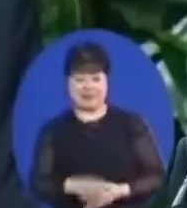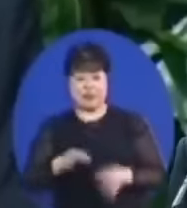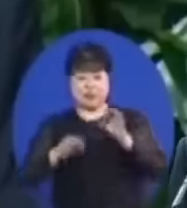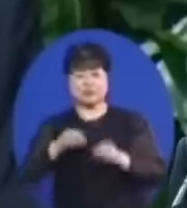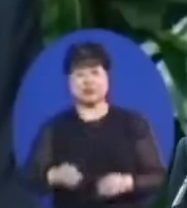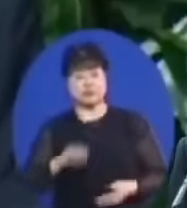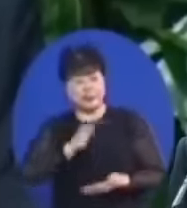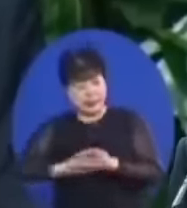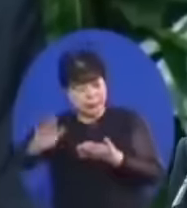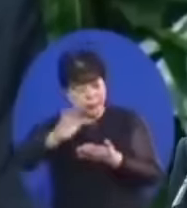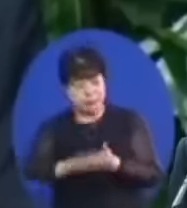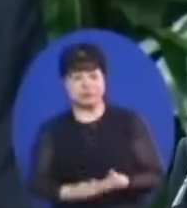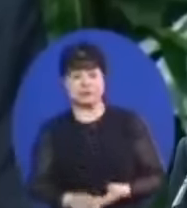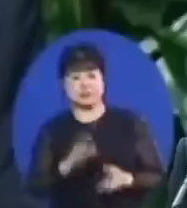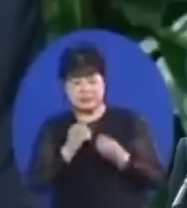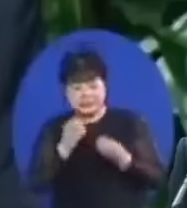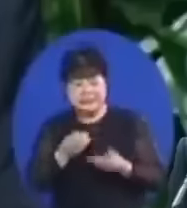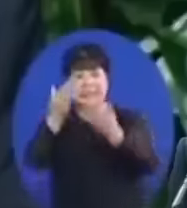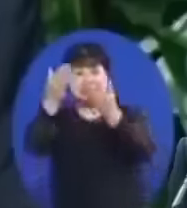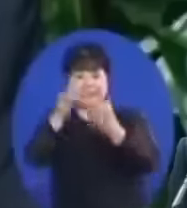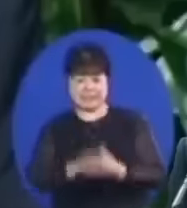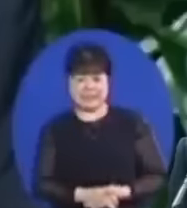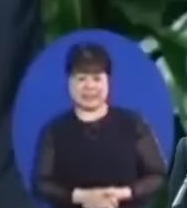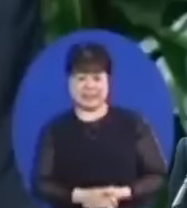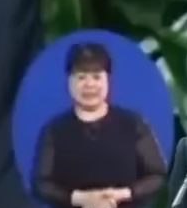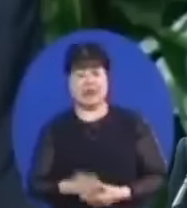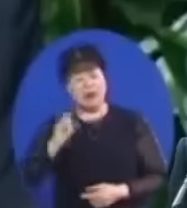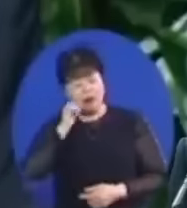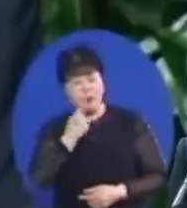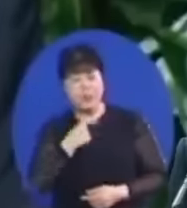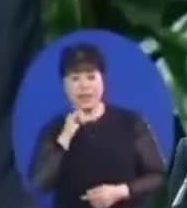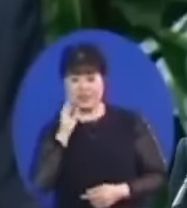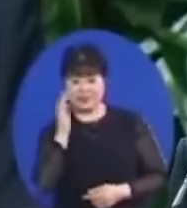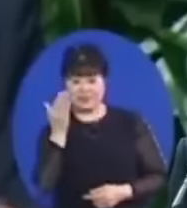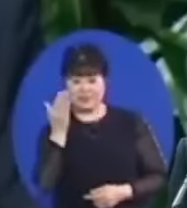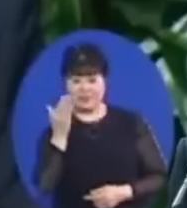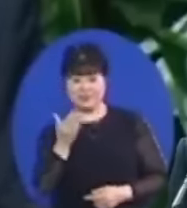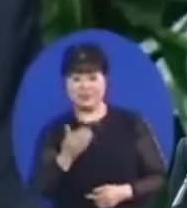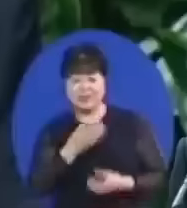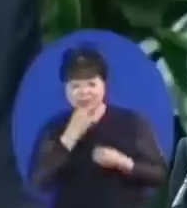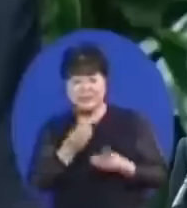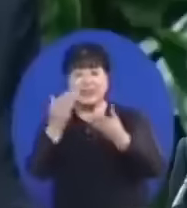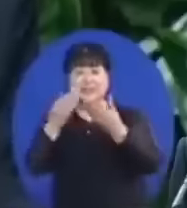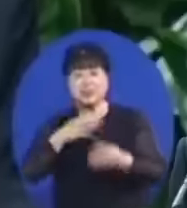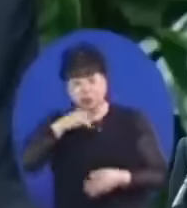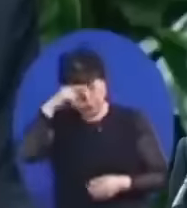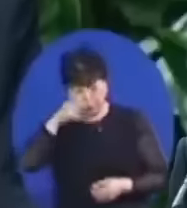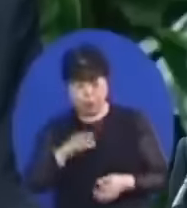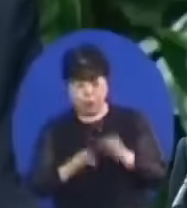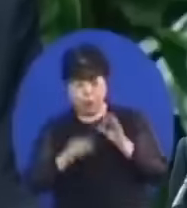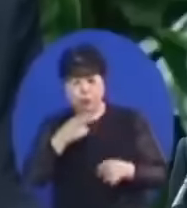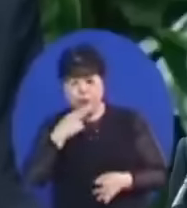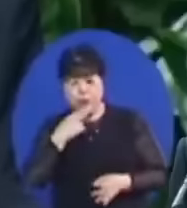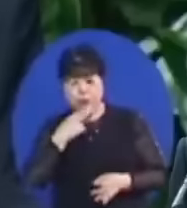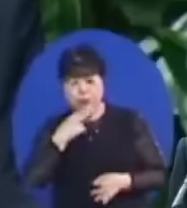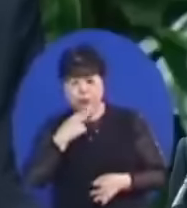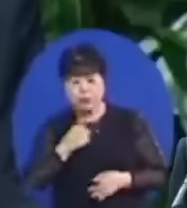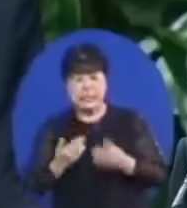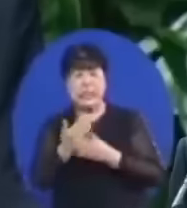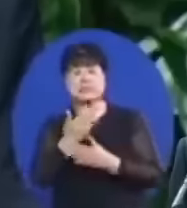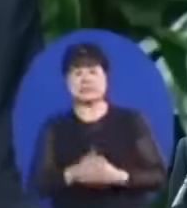포도주가 떨어져서 잔치하는데 굉장한 어려움이 생겼습니다. 잔치하는데 포도주가 없으니까 큰일 났지 않습니까?